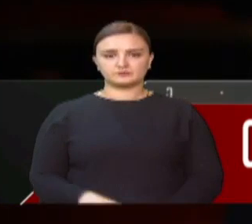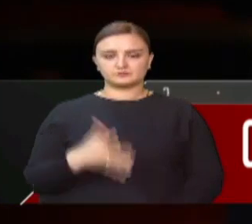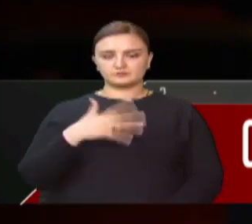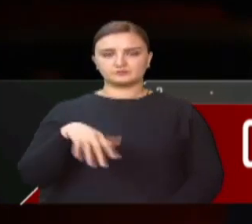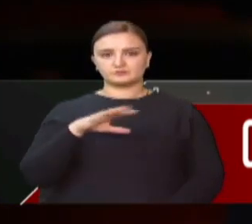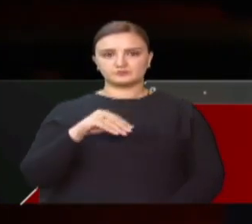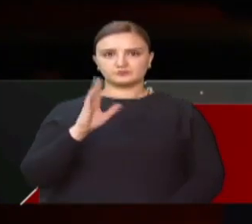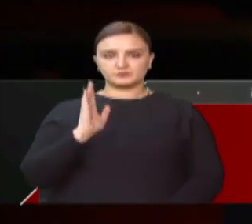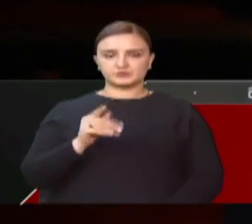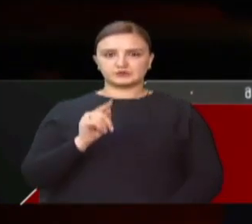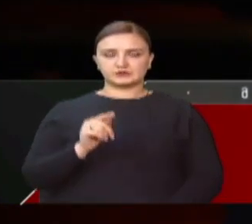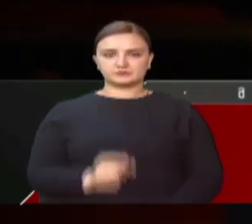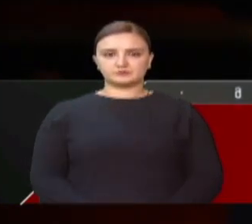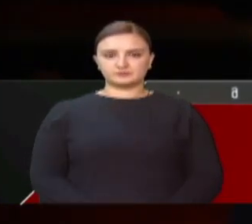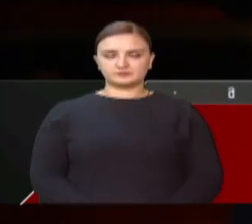ლეგენდარული